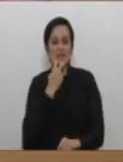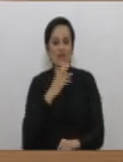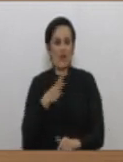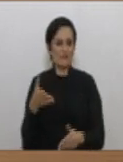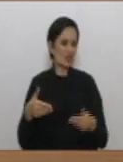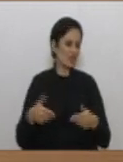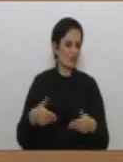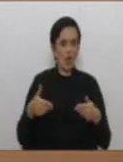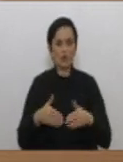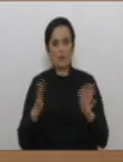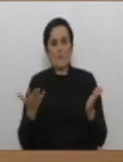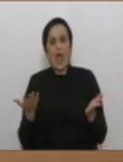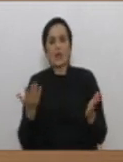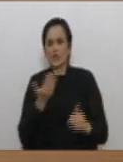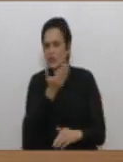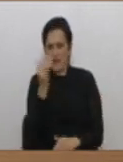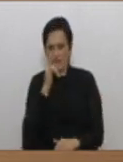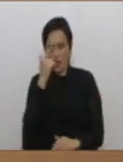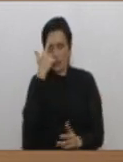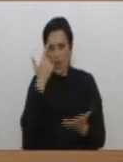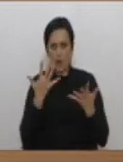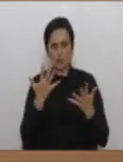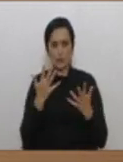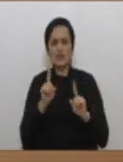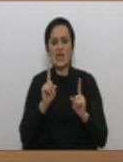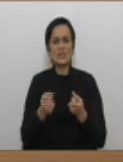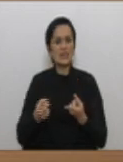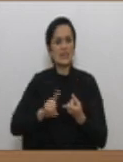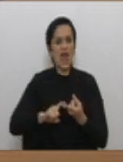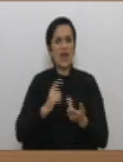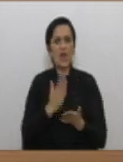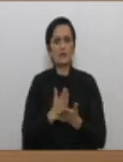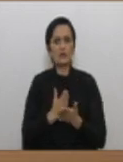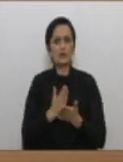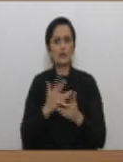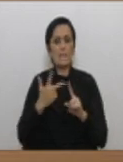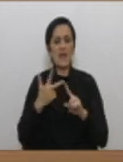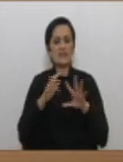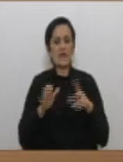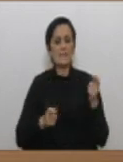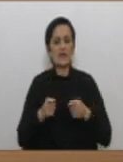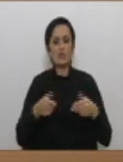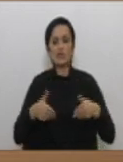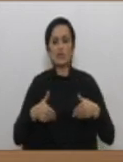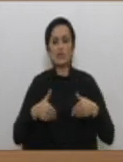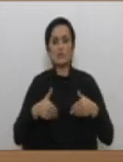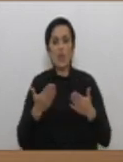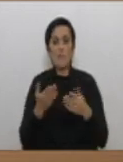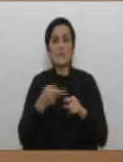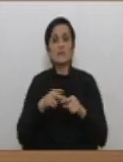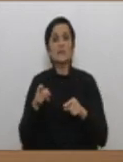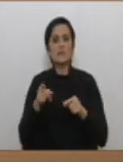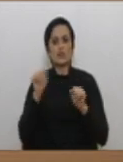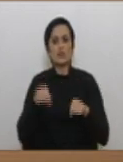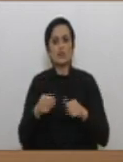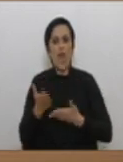șimșilob, șimșilob, smere, ramoh, tot, cum era, ce nobi, retim sau tresrat, dacă și regulia, mesam prezidenti, șimșilob, asta, n-am impat alur ședec, dar romeli cei le